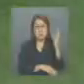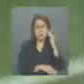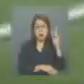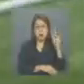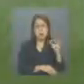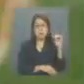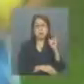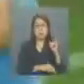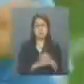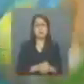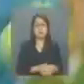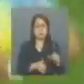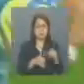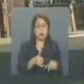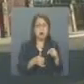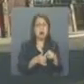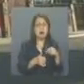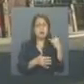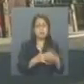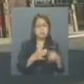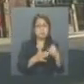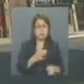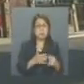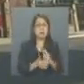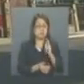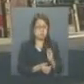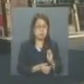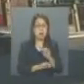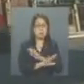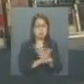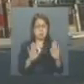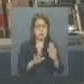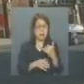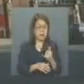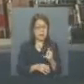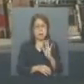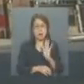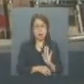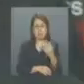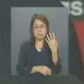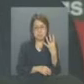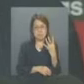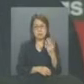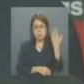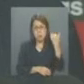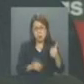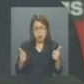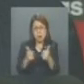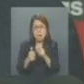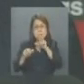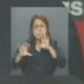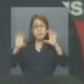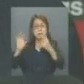องกองปานีไม่ผ่านค่ะทำให้เขาต้องโดนลงโทษแบน4นัดจากการถูกใบแดงในเกมที่แพ้ต่อแมนยูค่ะส่วนลิ